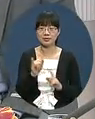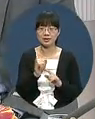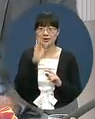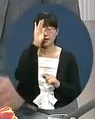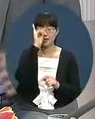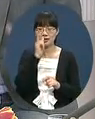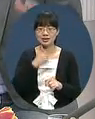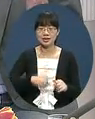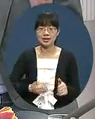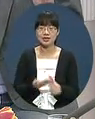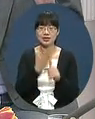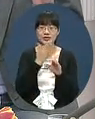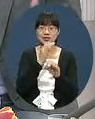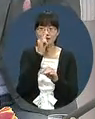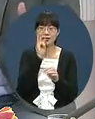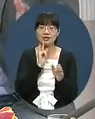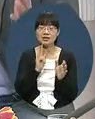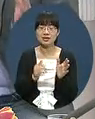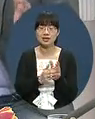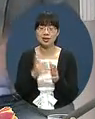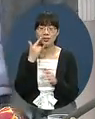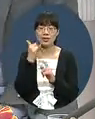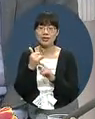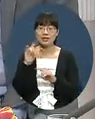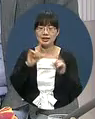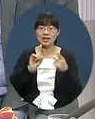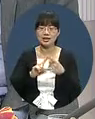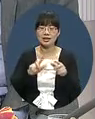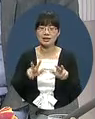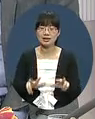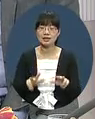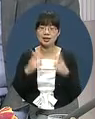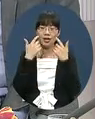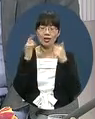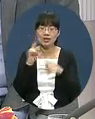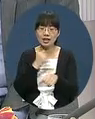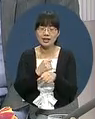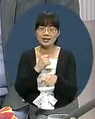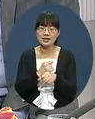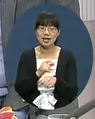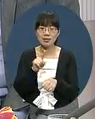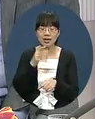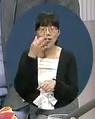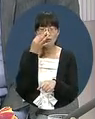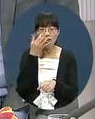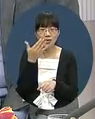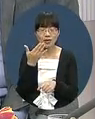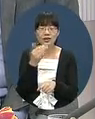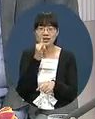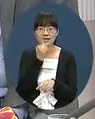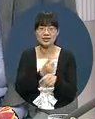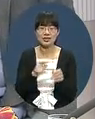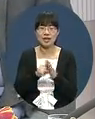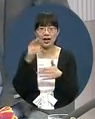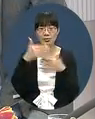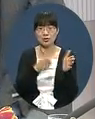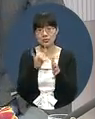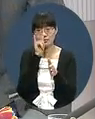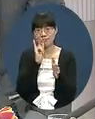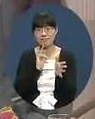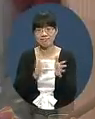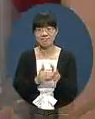있는 자녀를 키우는 부모님들의 자세 정확히 어때야 하는지 한 번에 보여드릴 수 있도록 화면